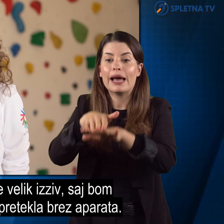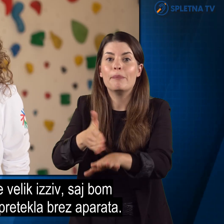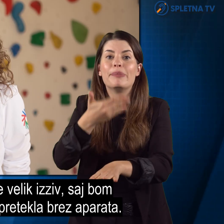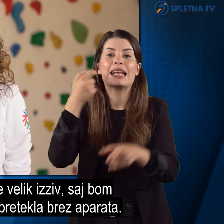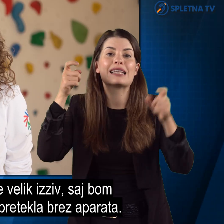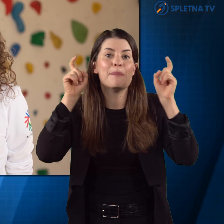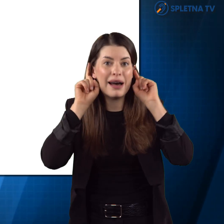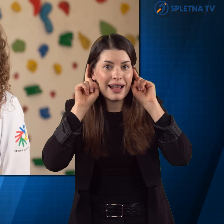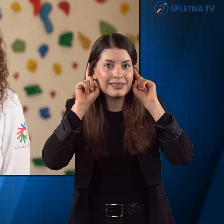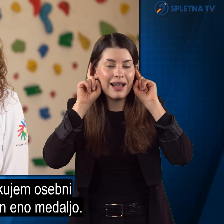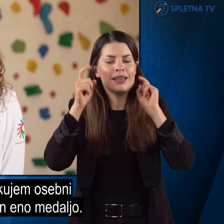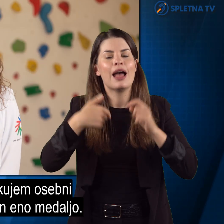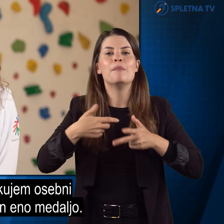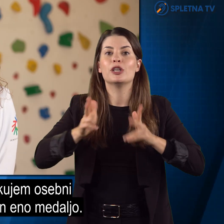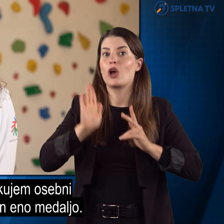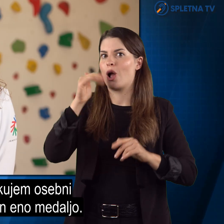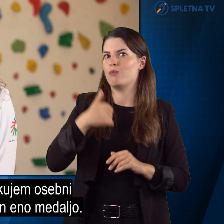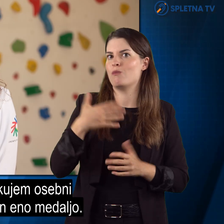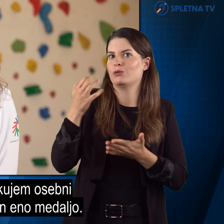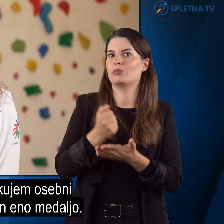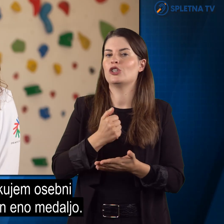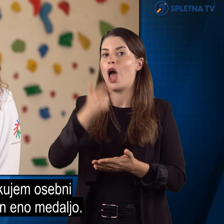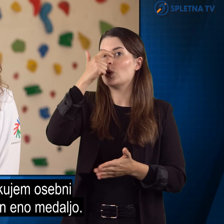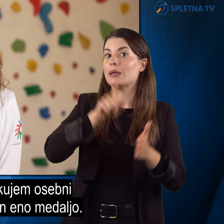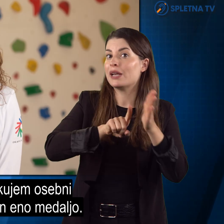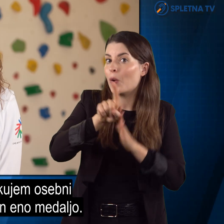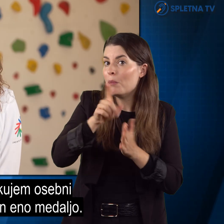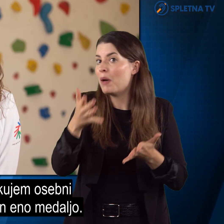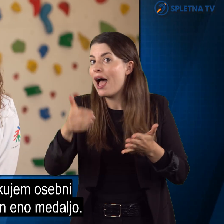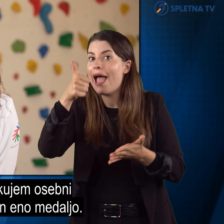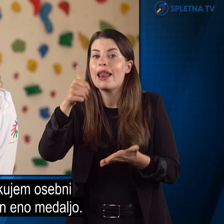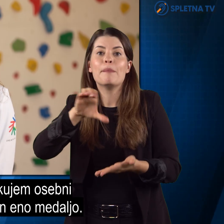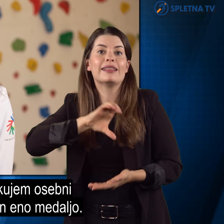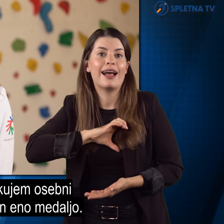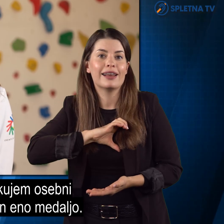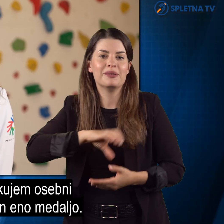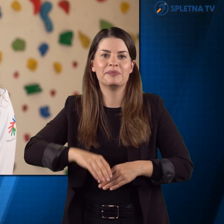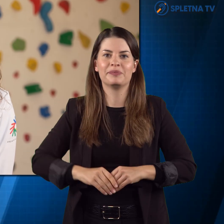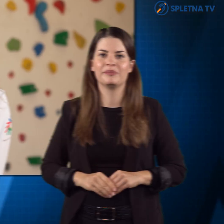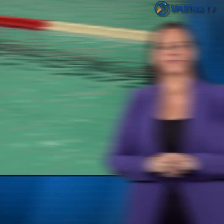brez aparata. Pričakujem osebni rekord in eno medaljo.